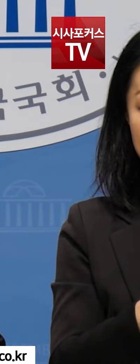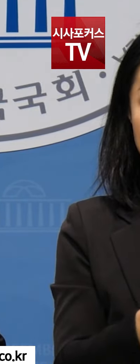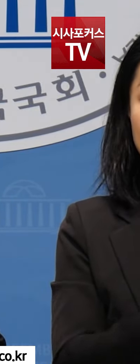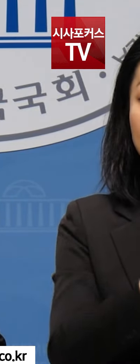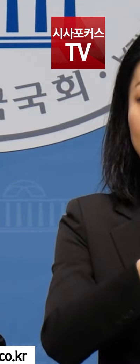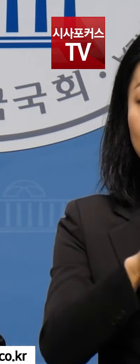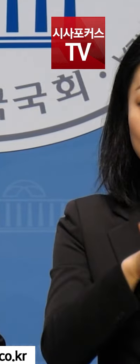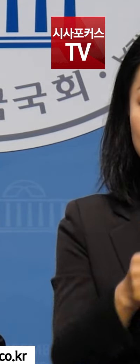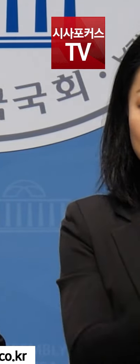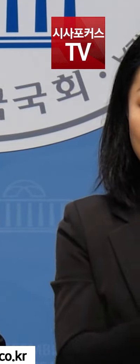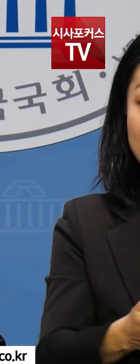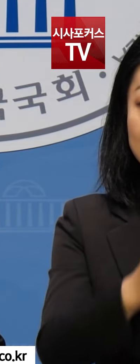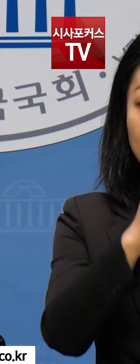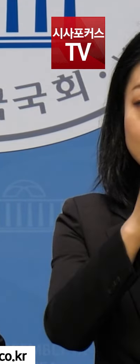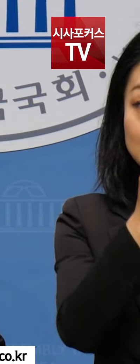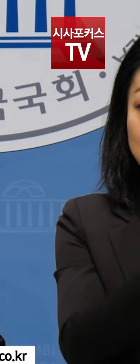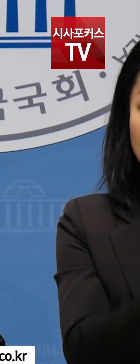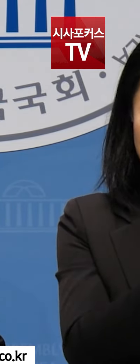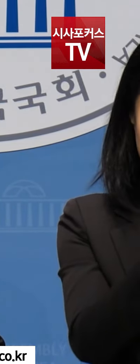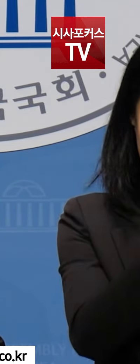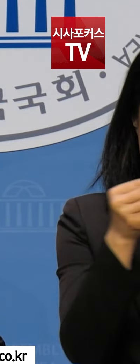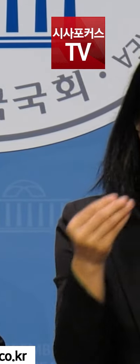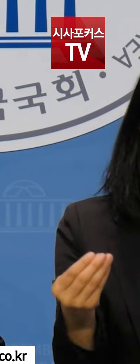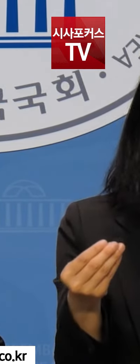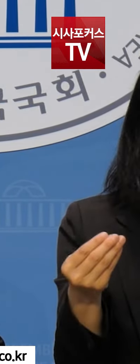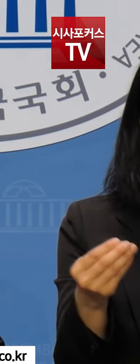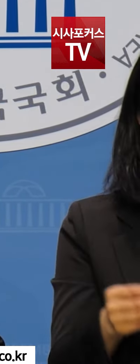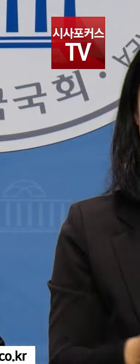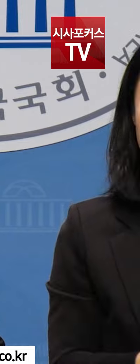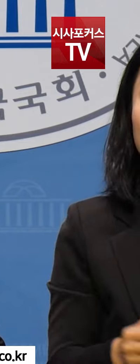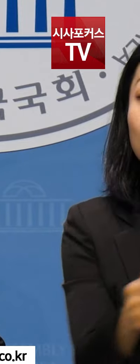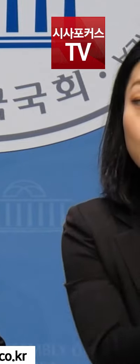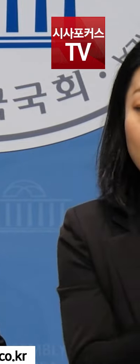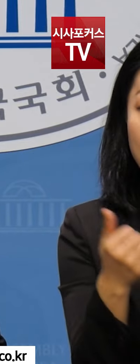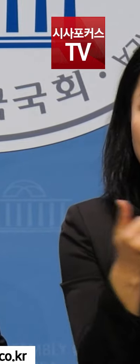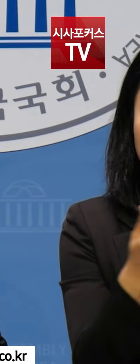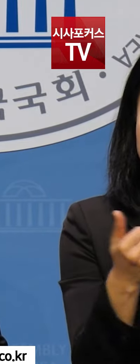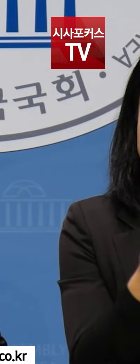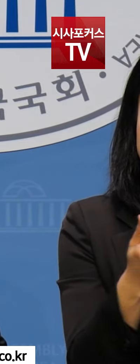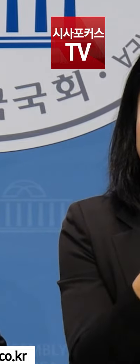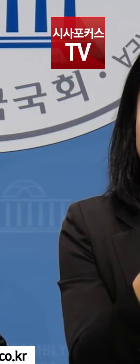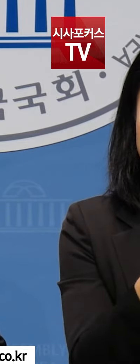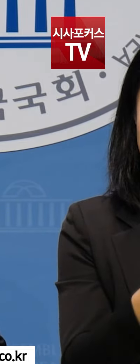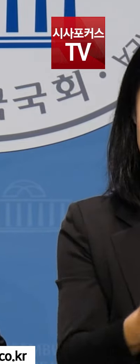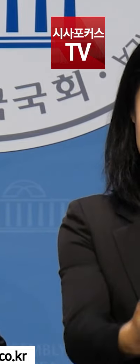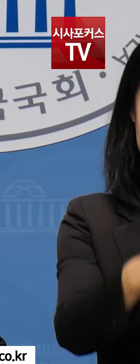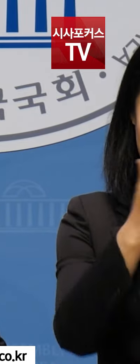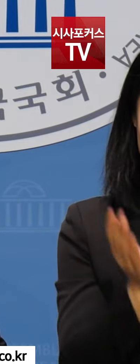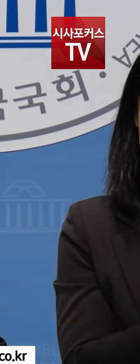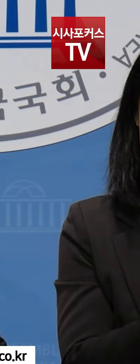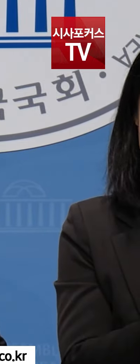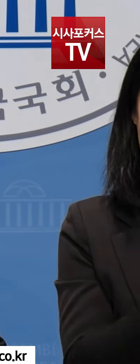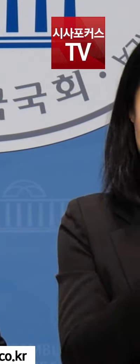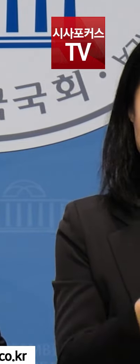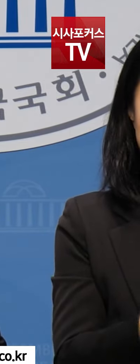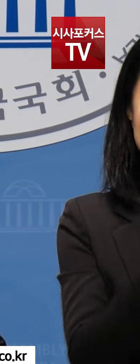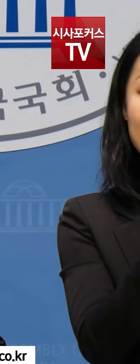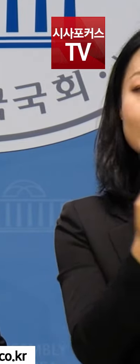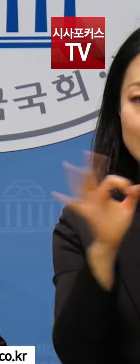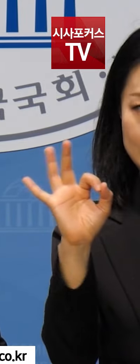방통위 설치법 제13조 제2항은 방통위원회의 회의는 재직위원 과반수의